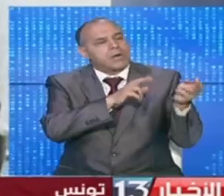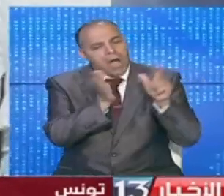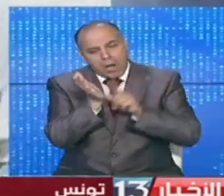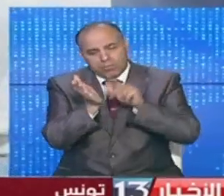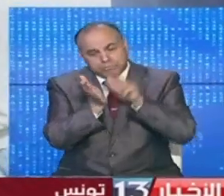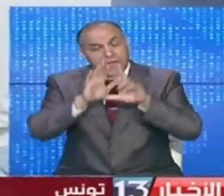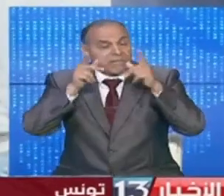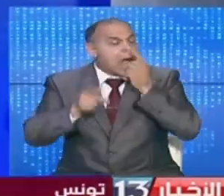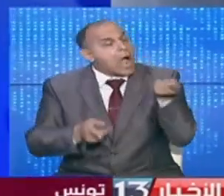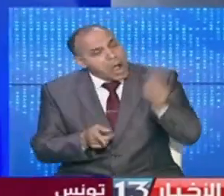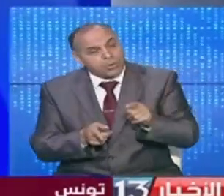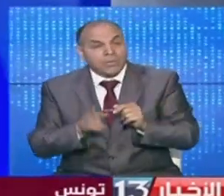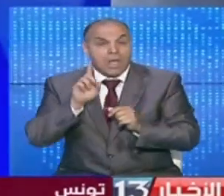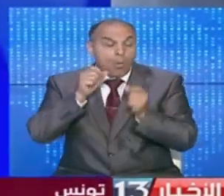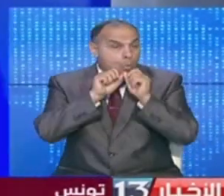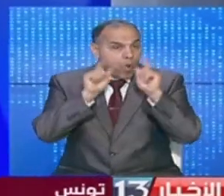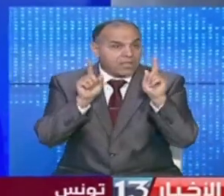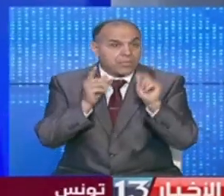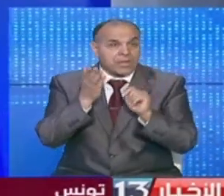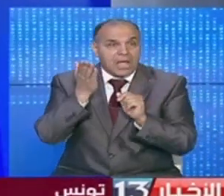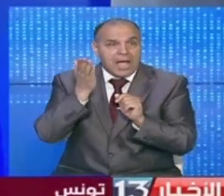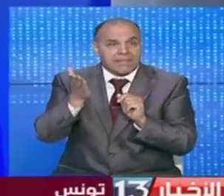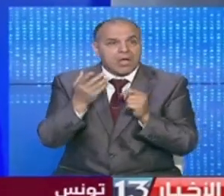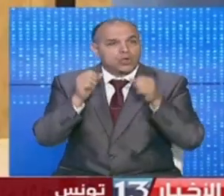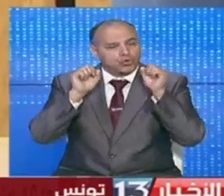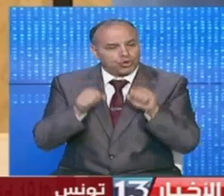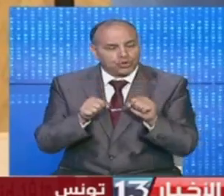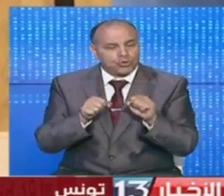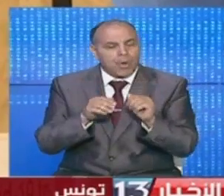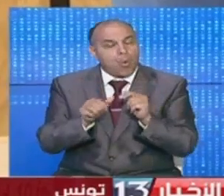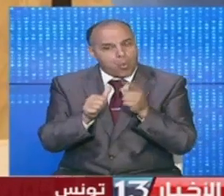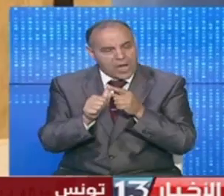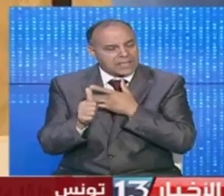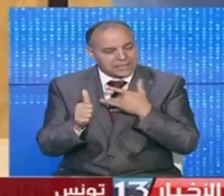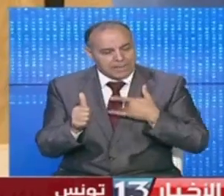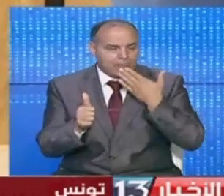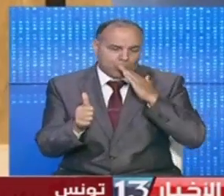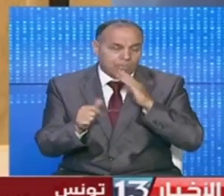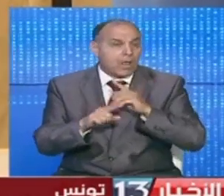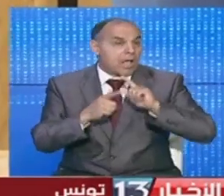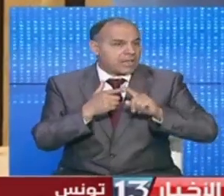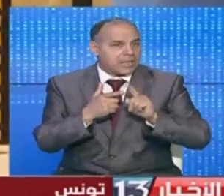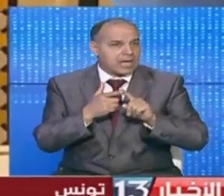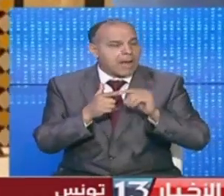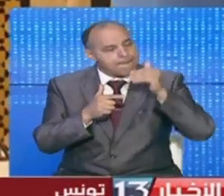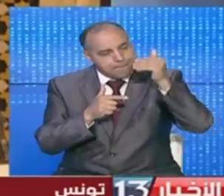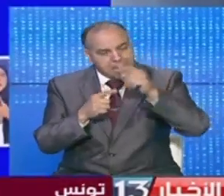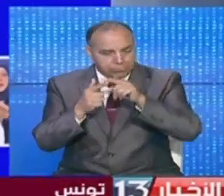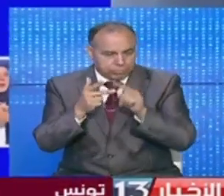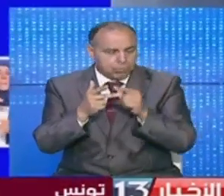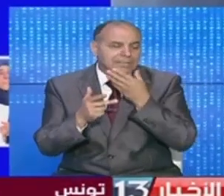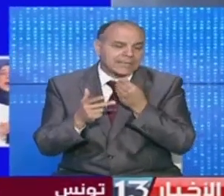تطبيق الحجر الصحي الشامل، موضحا في المقابل أنه إن مرت المرحلة الأولى بسلام فستكون المرحلتان اللاحقتان